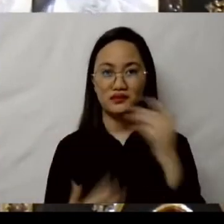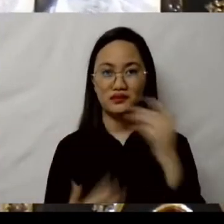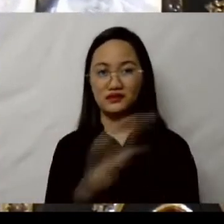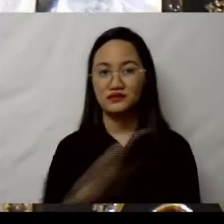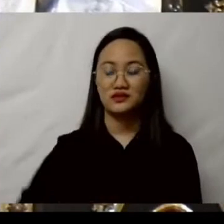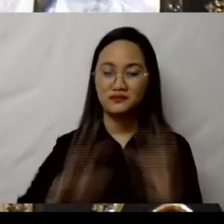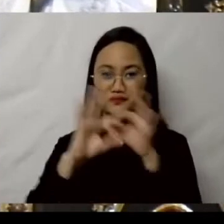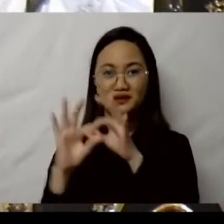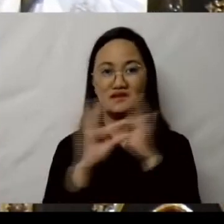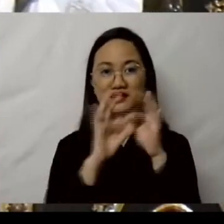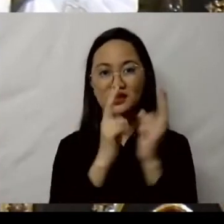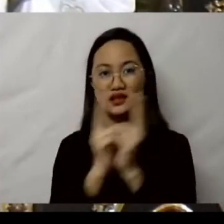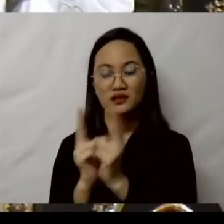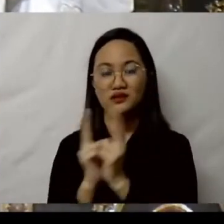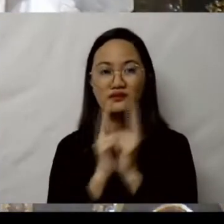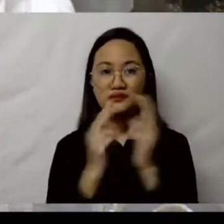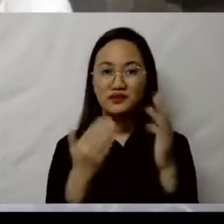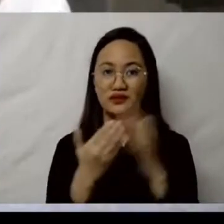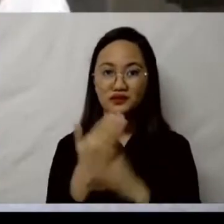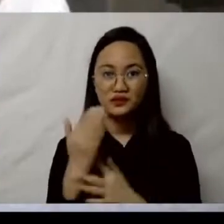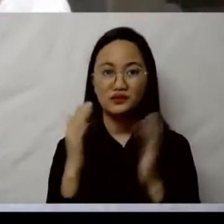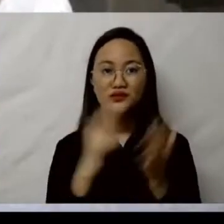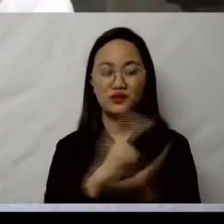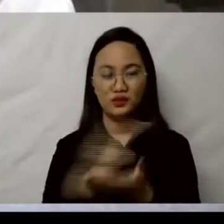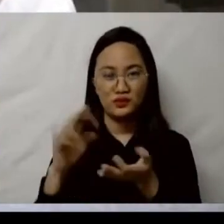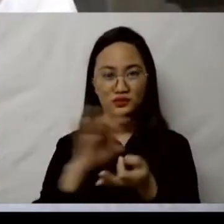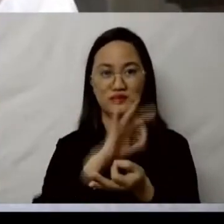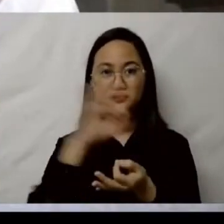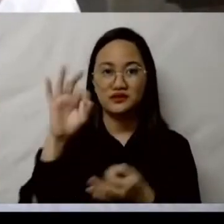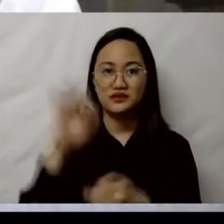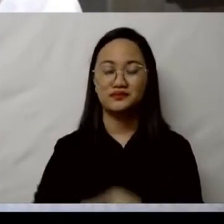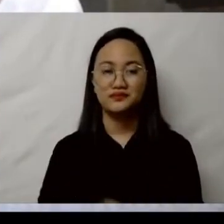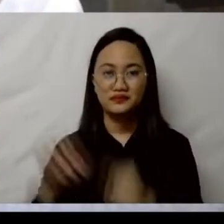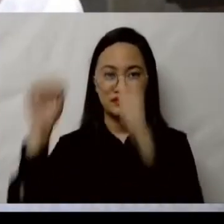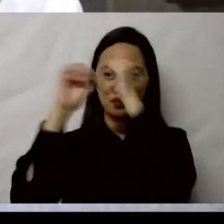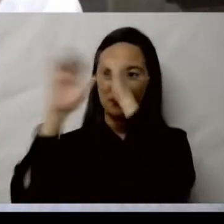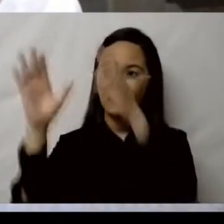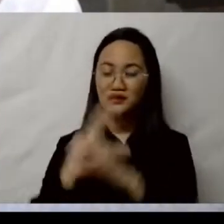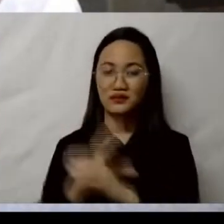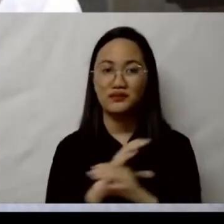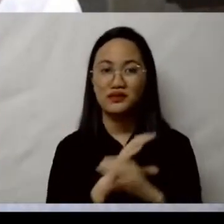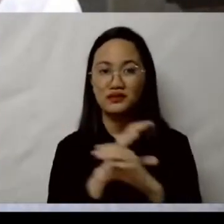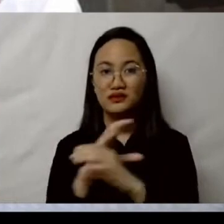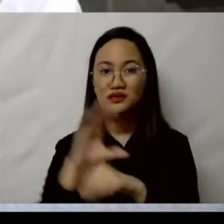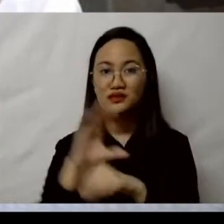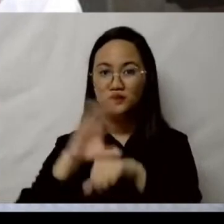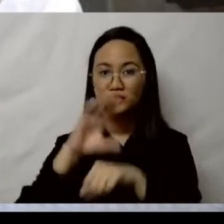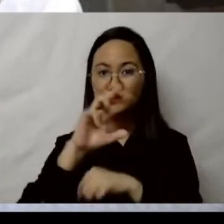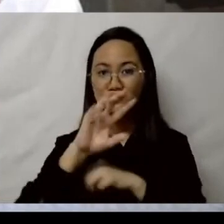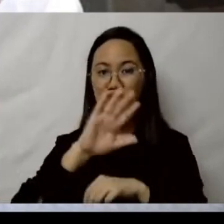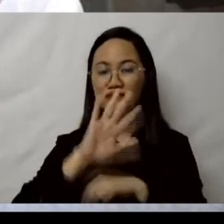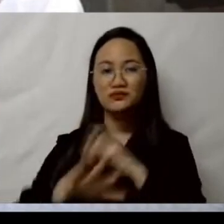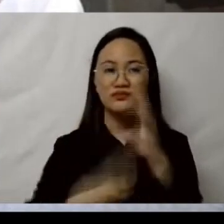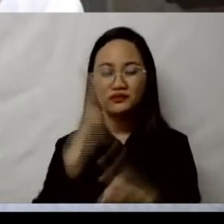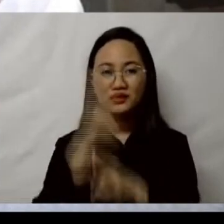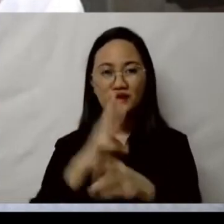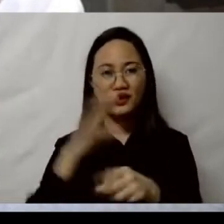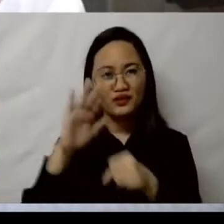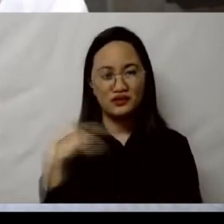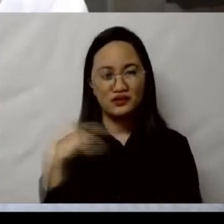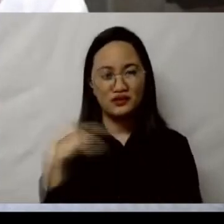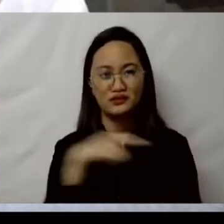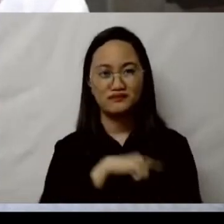pagkakaisa sa pamagitan ng Espiritu Santo. Ama, lingapin mo ang iyong simbahang laganap sa buong daigdig. Puspusin